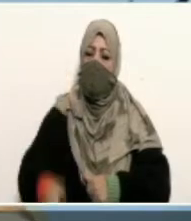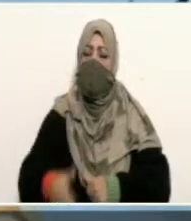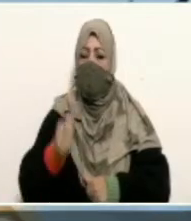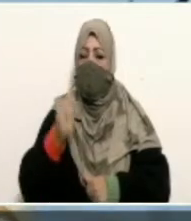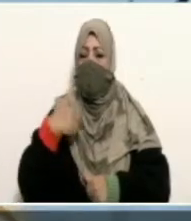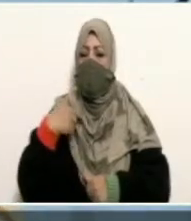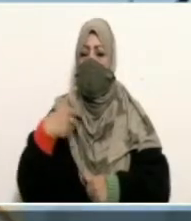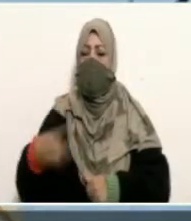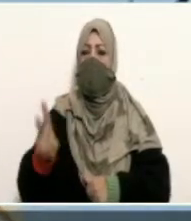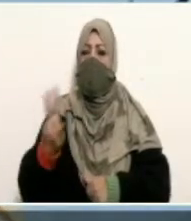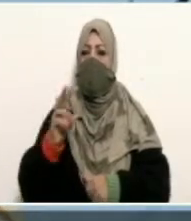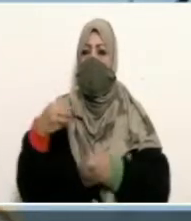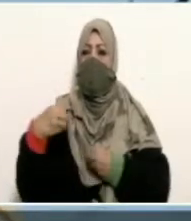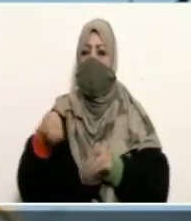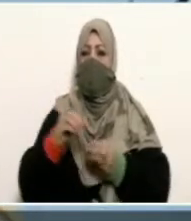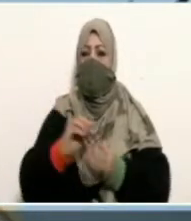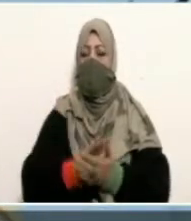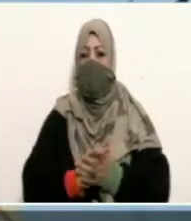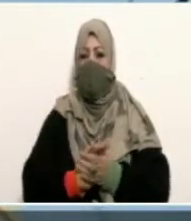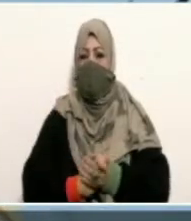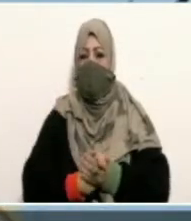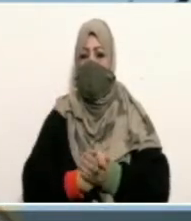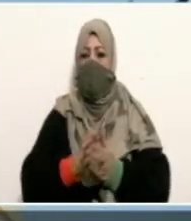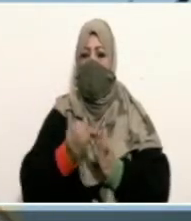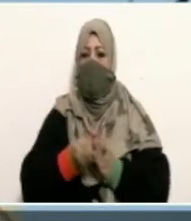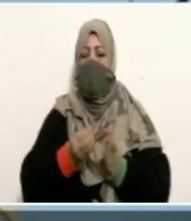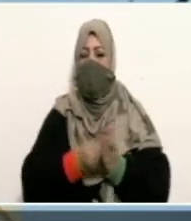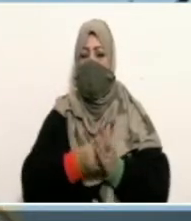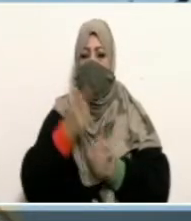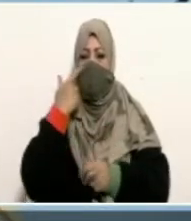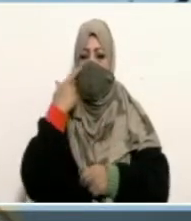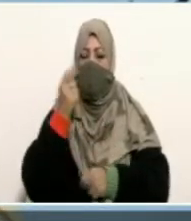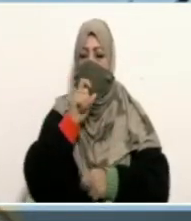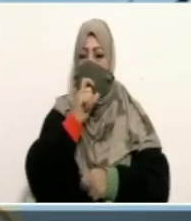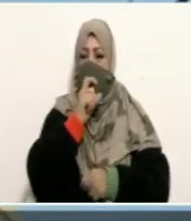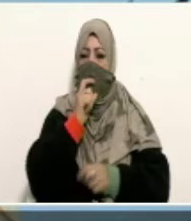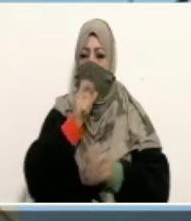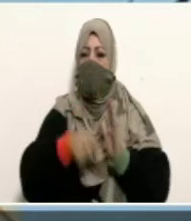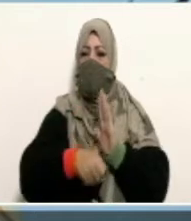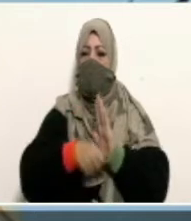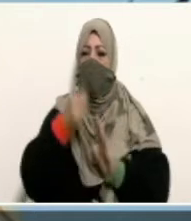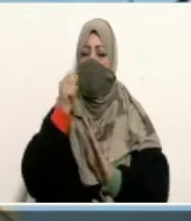الحبس على الذكور دون الإناث قلنا ابتداء لا يعني لا يجوز الإقدام عليه،